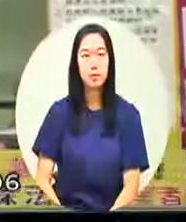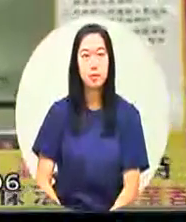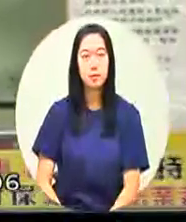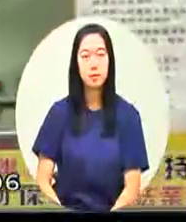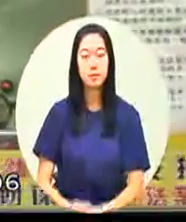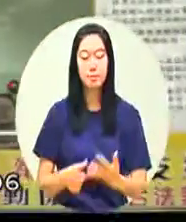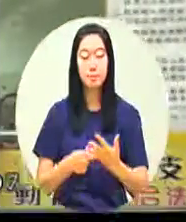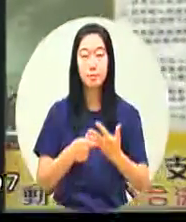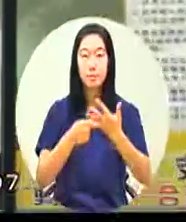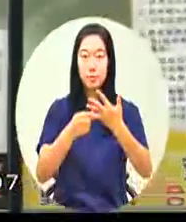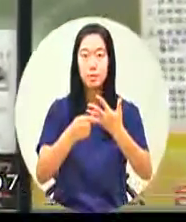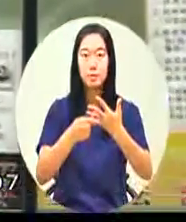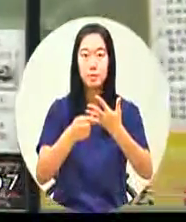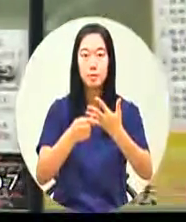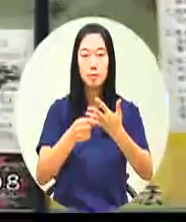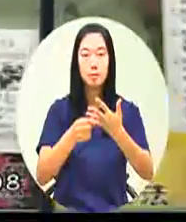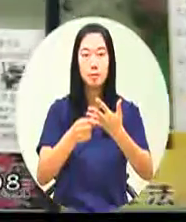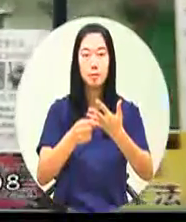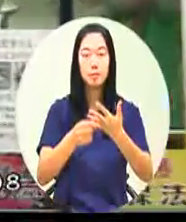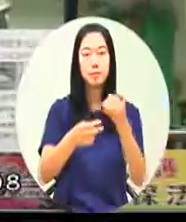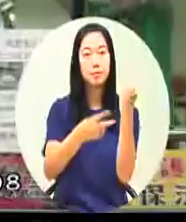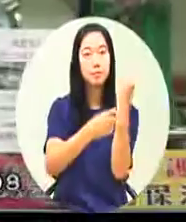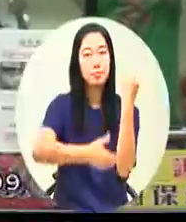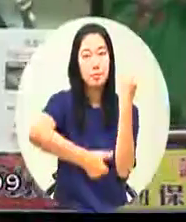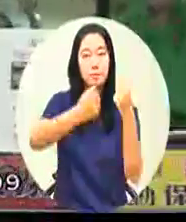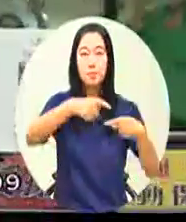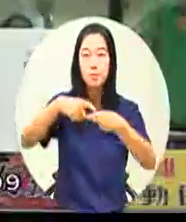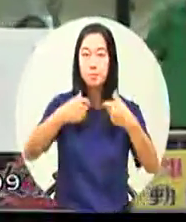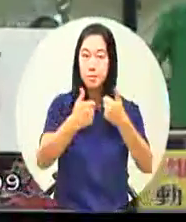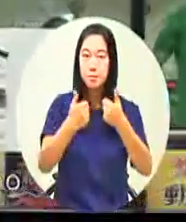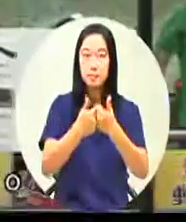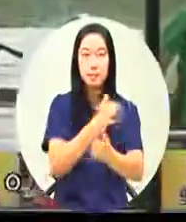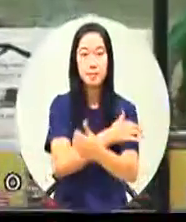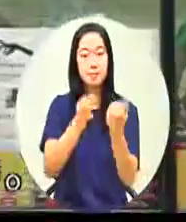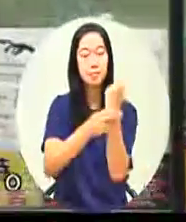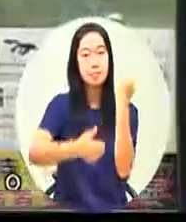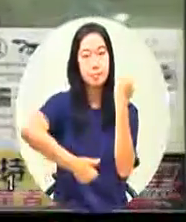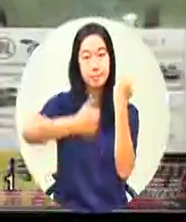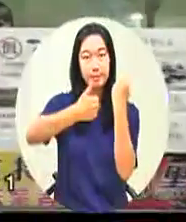第五位是里长联谊会陈庆茂里长。